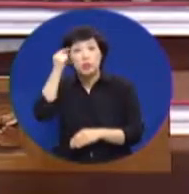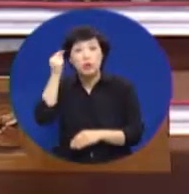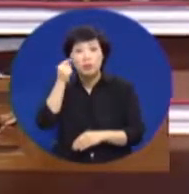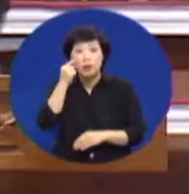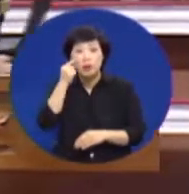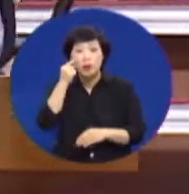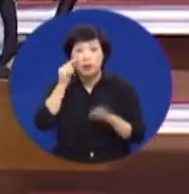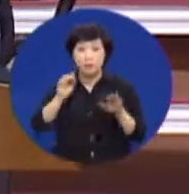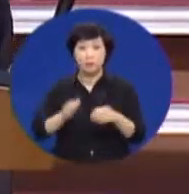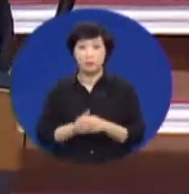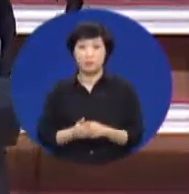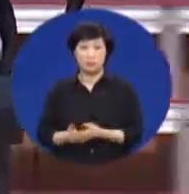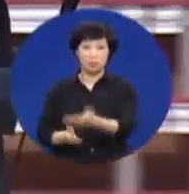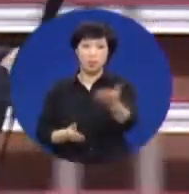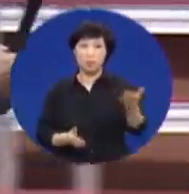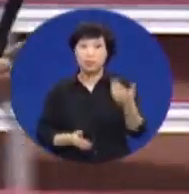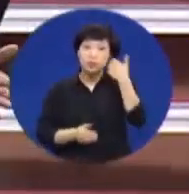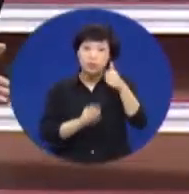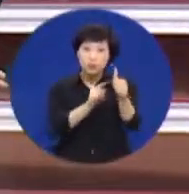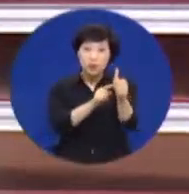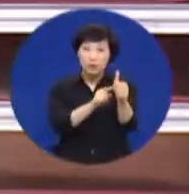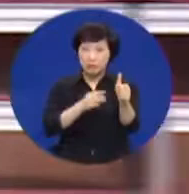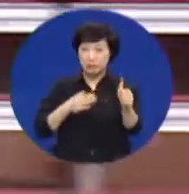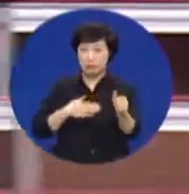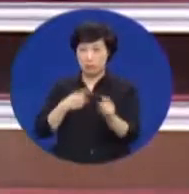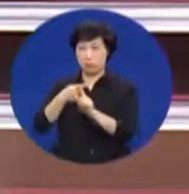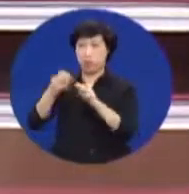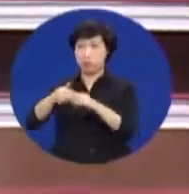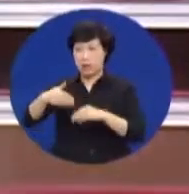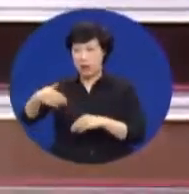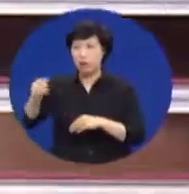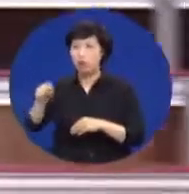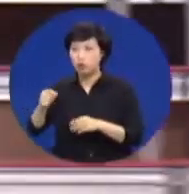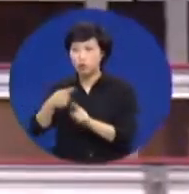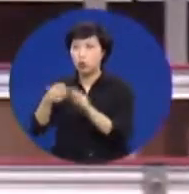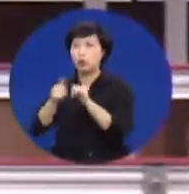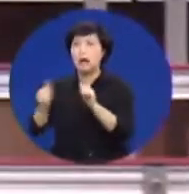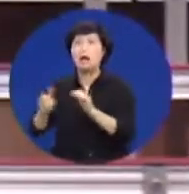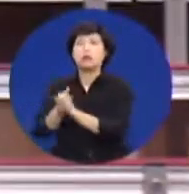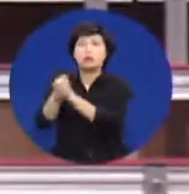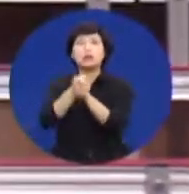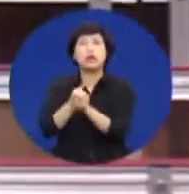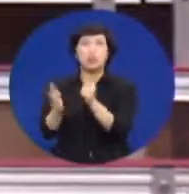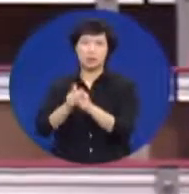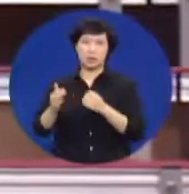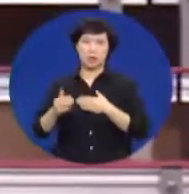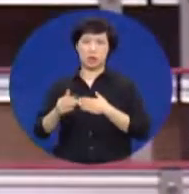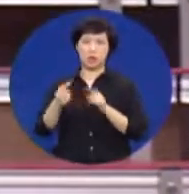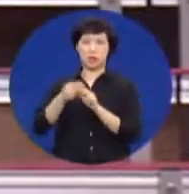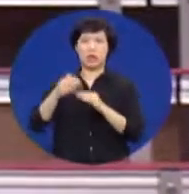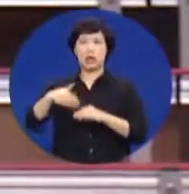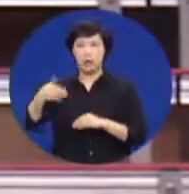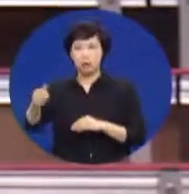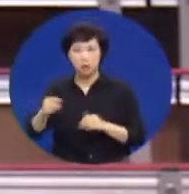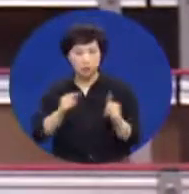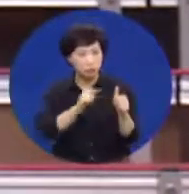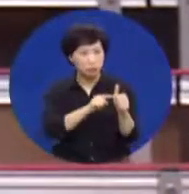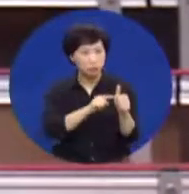나 교회 오는 거 너무 친절해서 교회가. 당신 죽으면 지옥